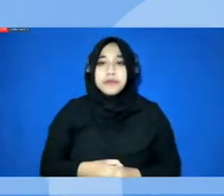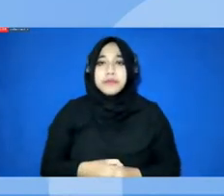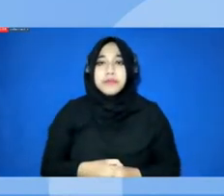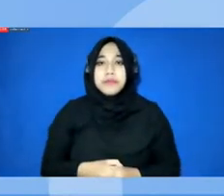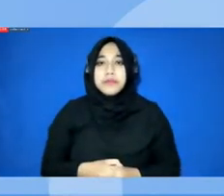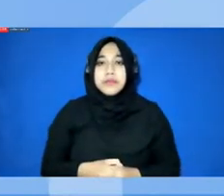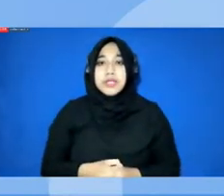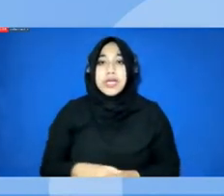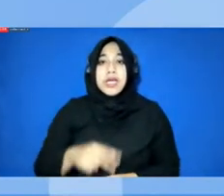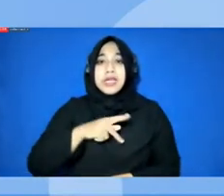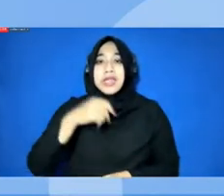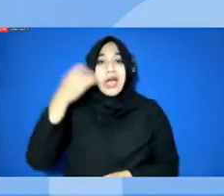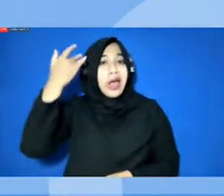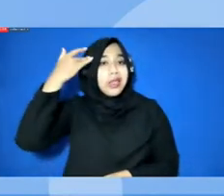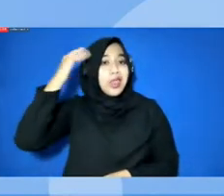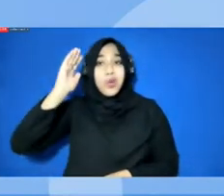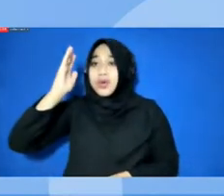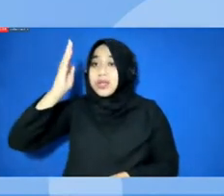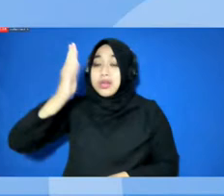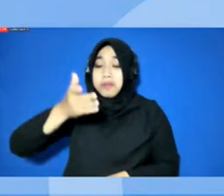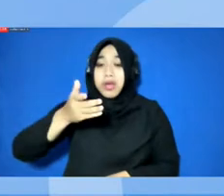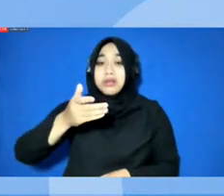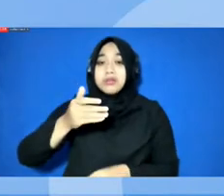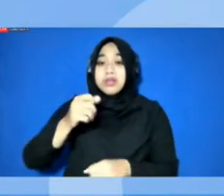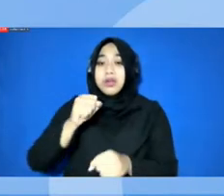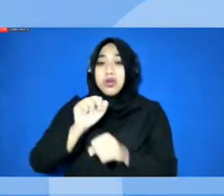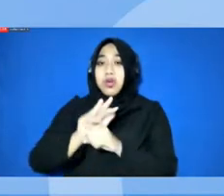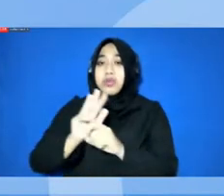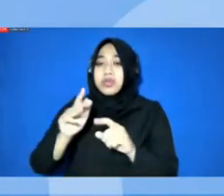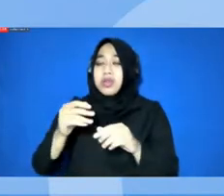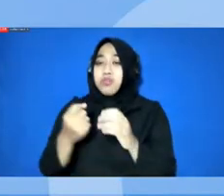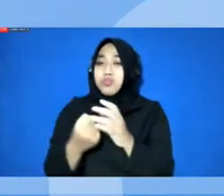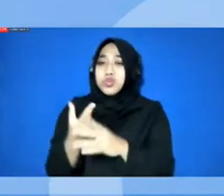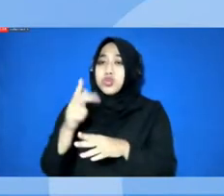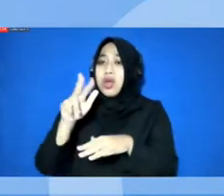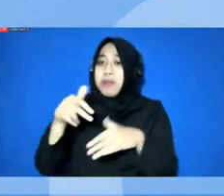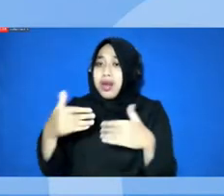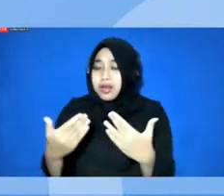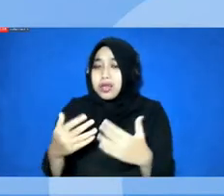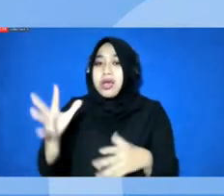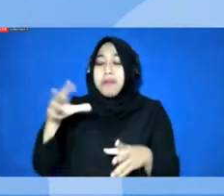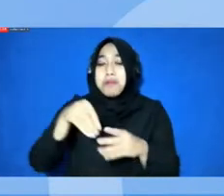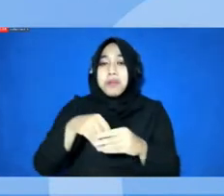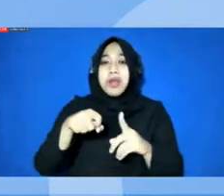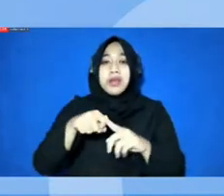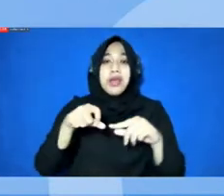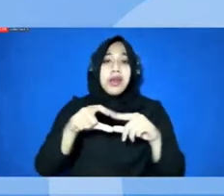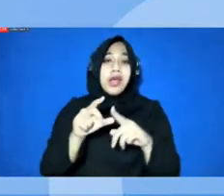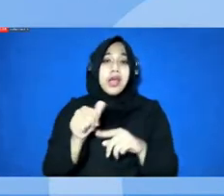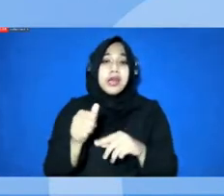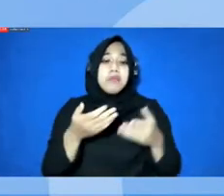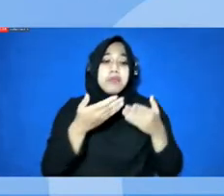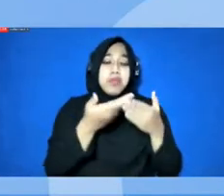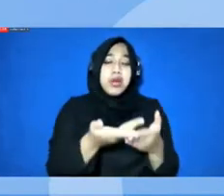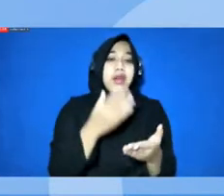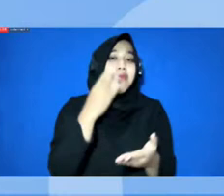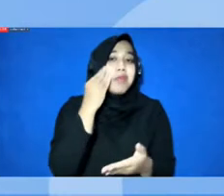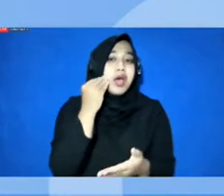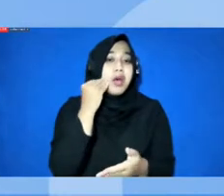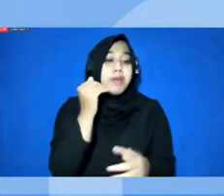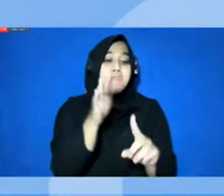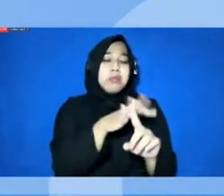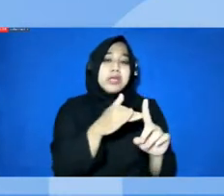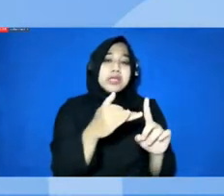karena kita tidak tahu ke depan pandeminya akan muncul apalagi, maka dengan melibatkan kader, kita memberikan sebuah pengalaman kepada